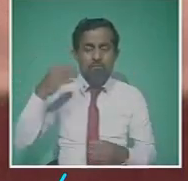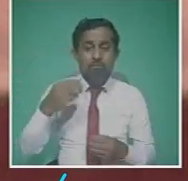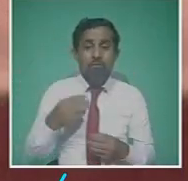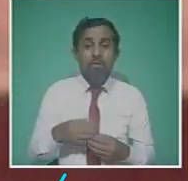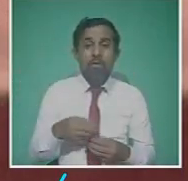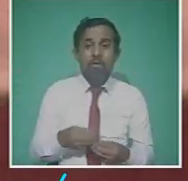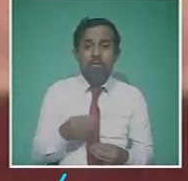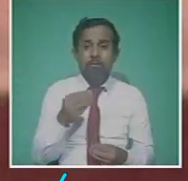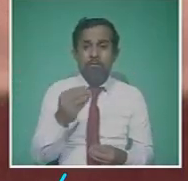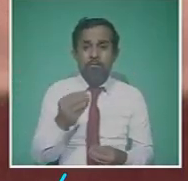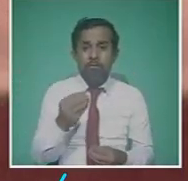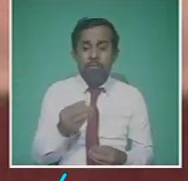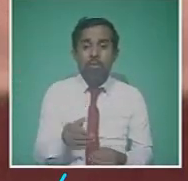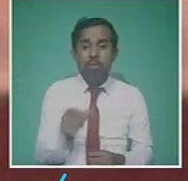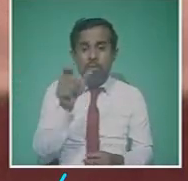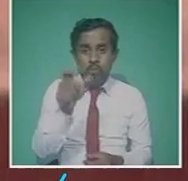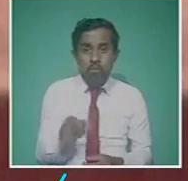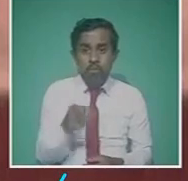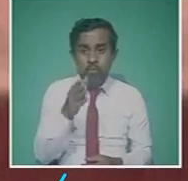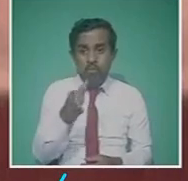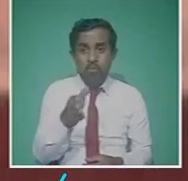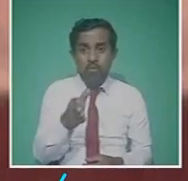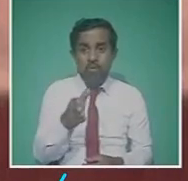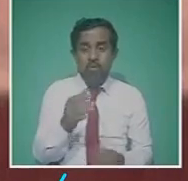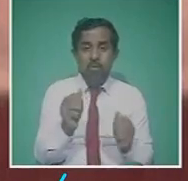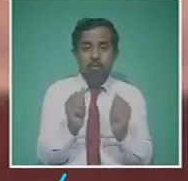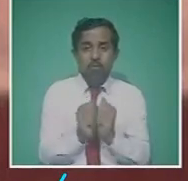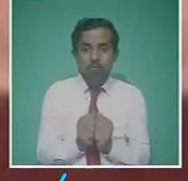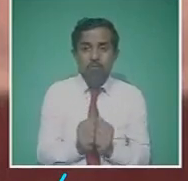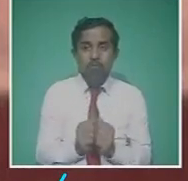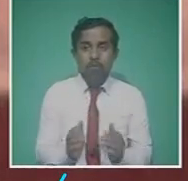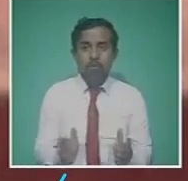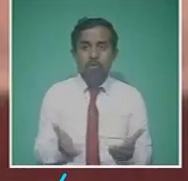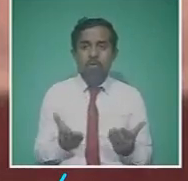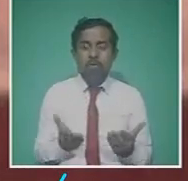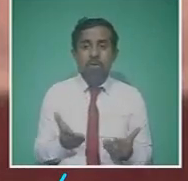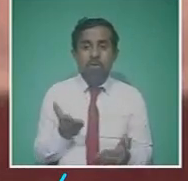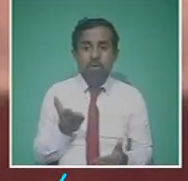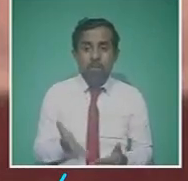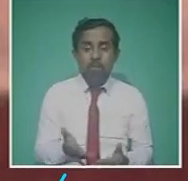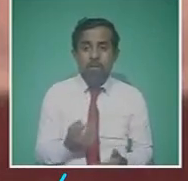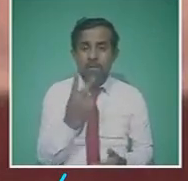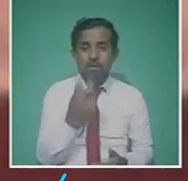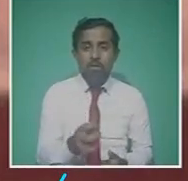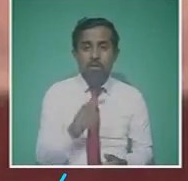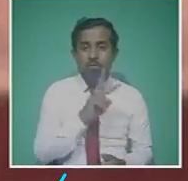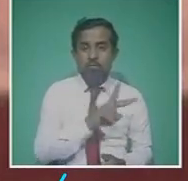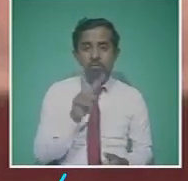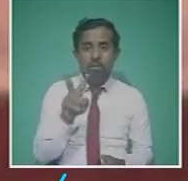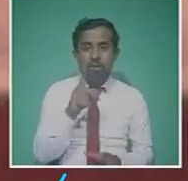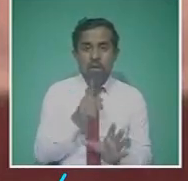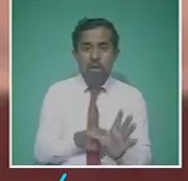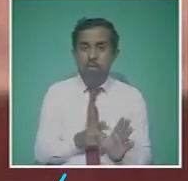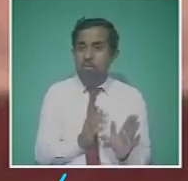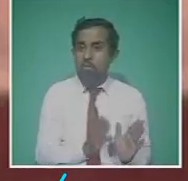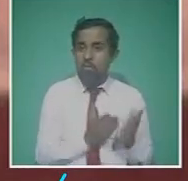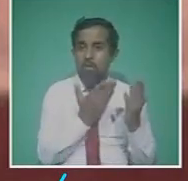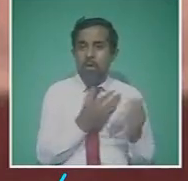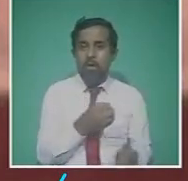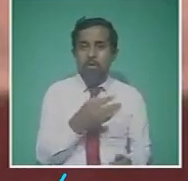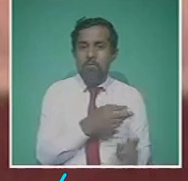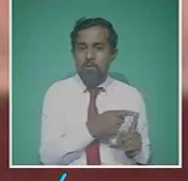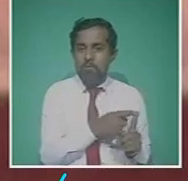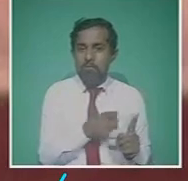පුළුවන් වෙලා තියෙනවා ඔබතුමාලා මේ කටයුතු කළේ මේ 2022 වසර පටන් ගත්ත දවසේ